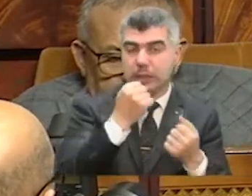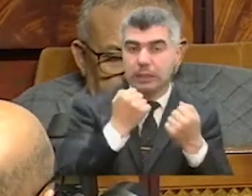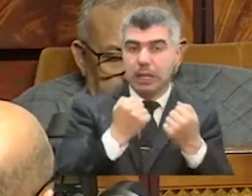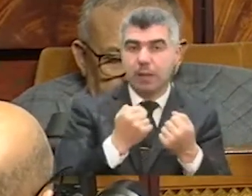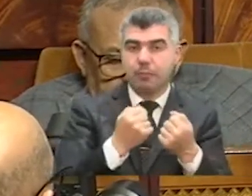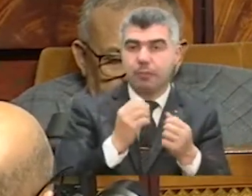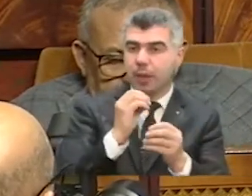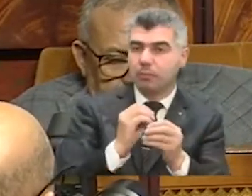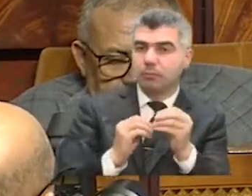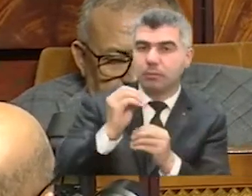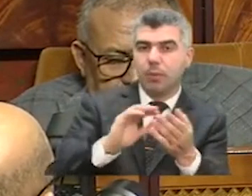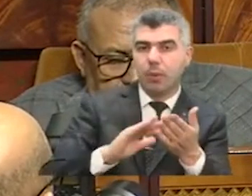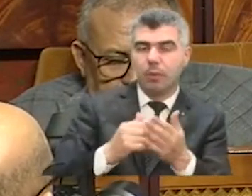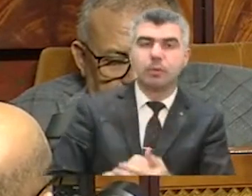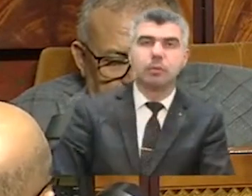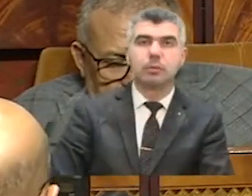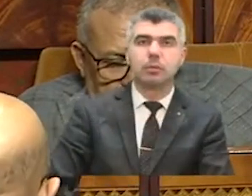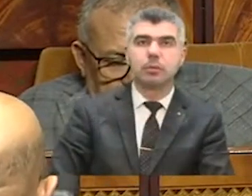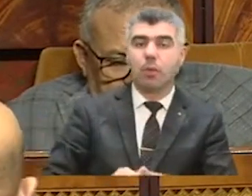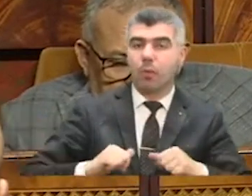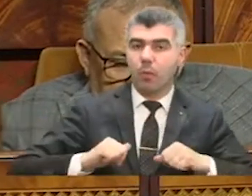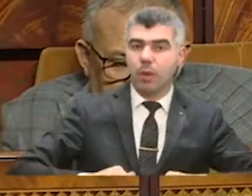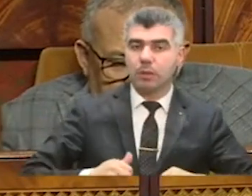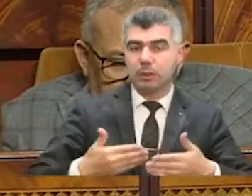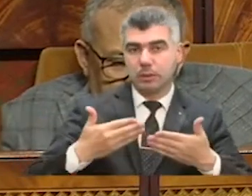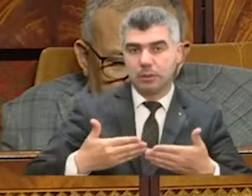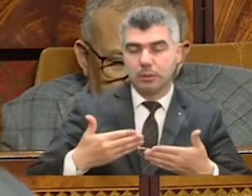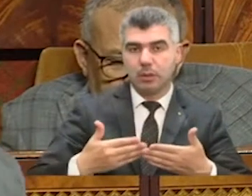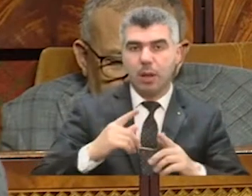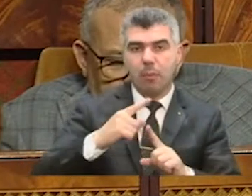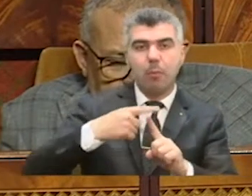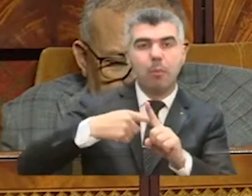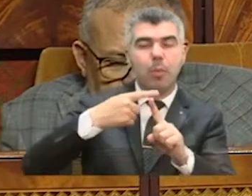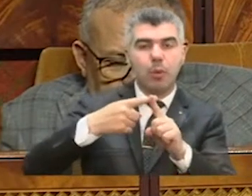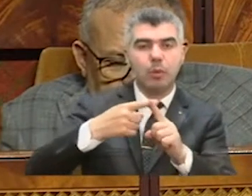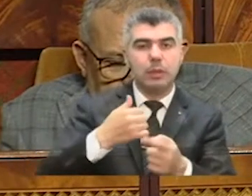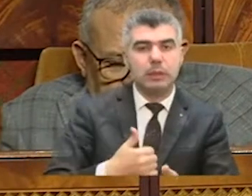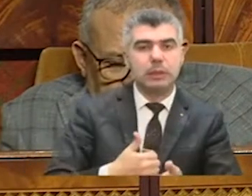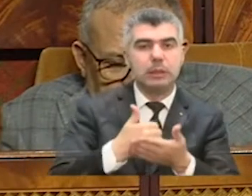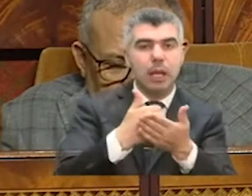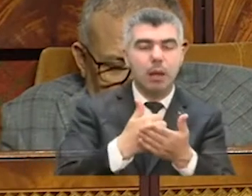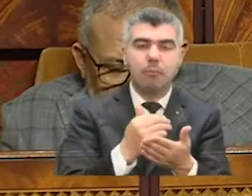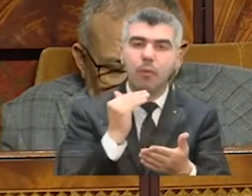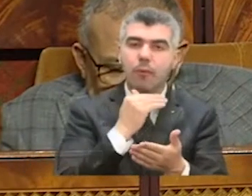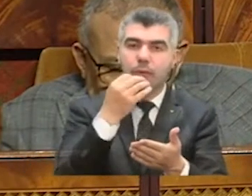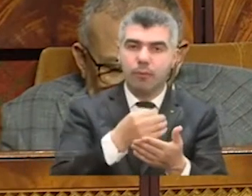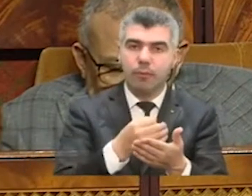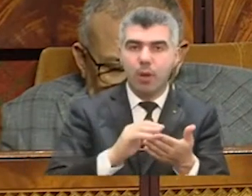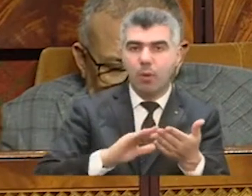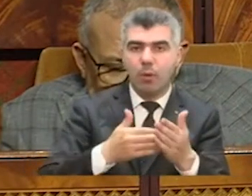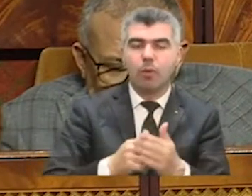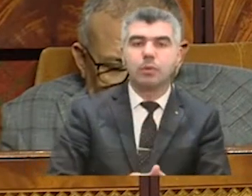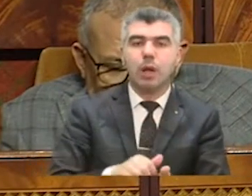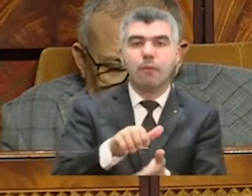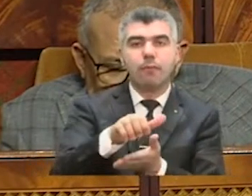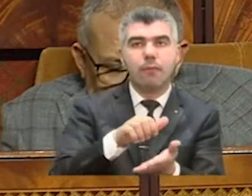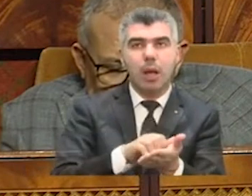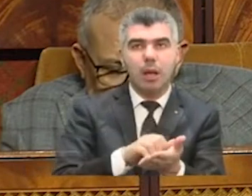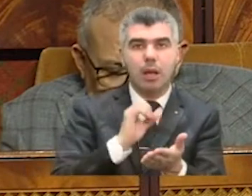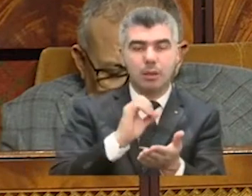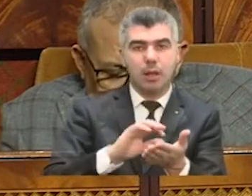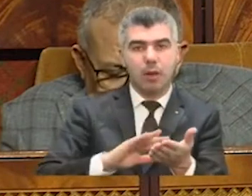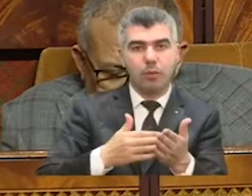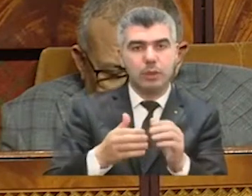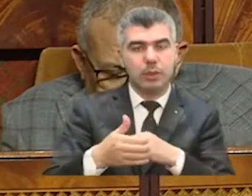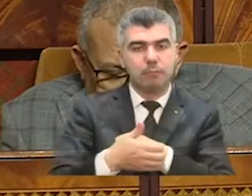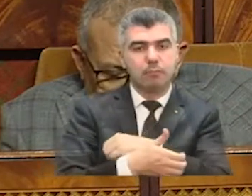غلاء كل المواد. لذا نطالبكم السيد الوزير بالزيادة في الحصة المدعومة وبشكل عاجل وبدون استثناء، سواء الفلاح البسيط أو المتوسط،